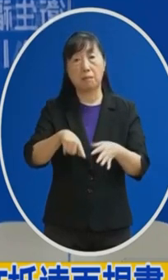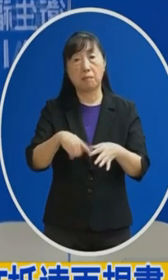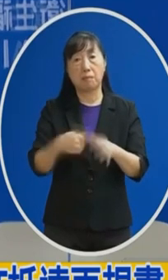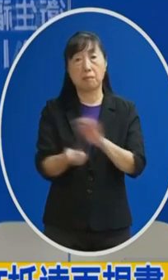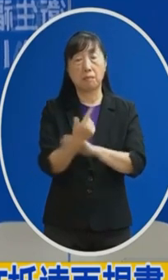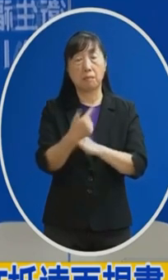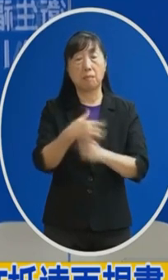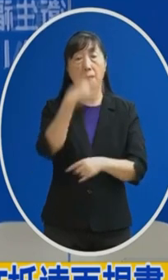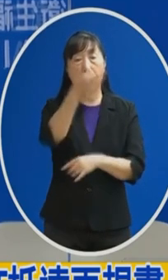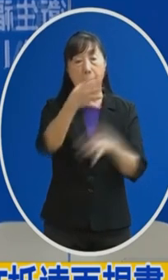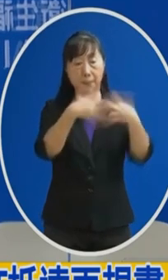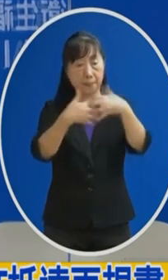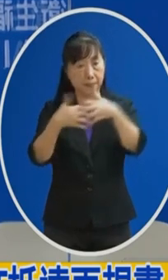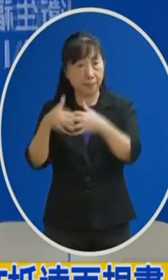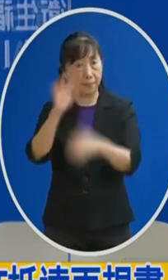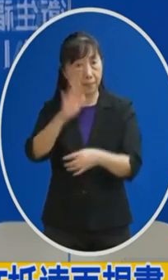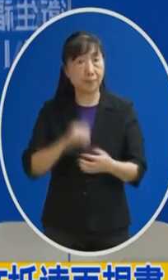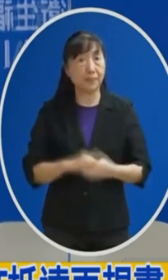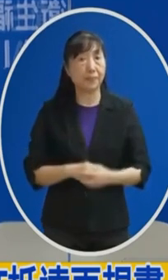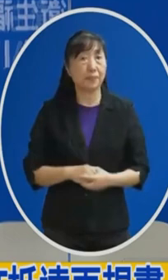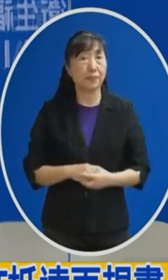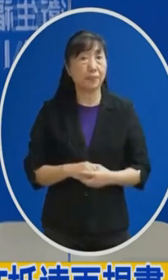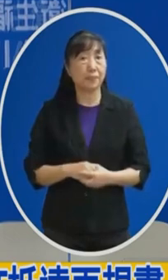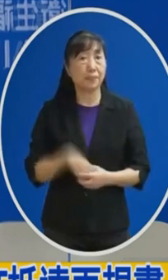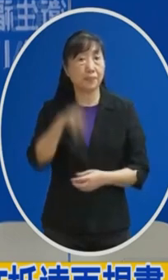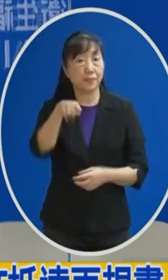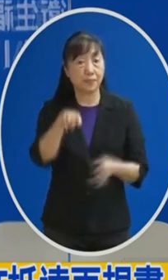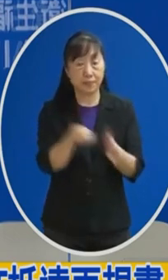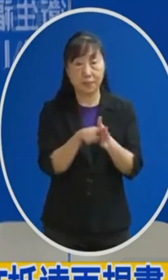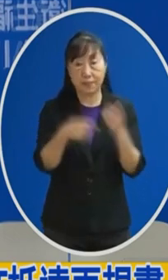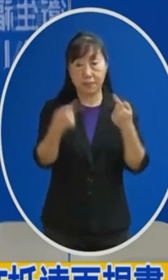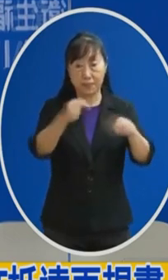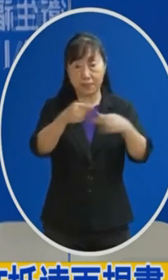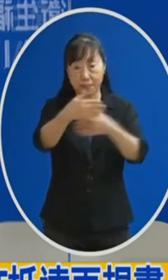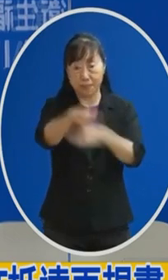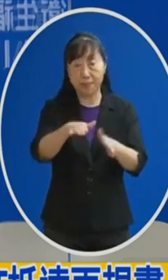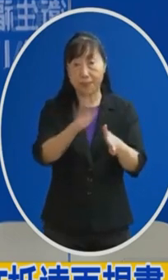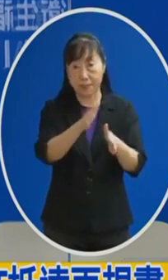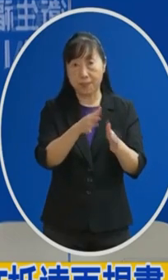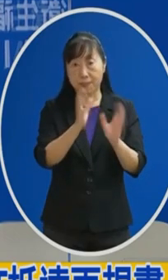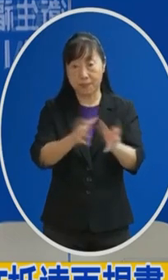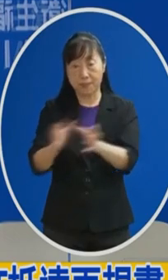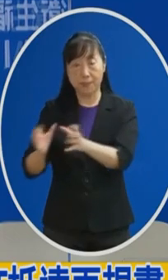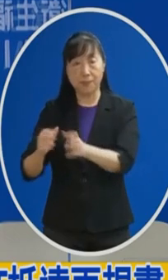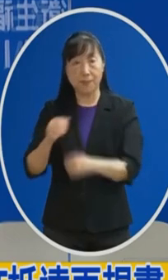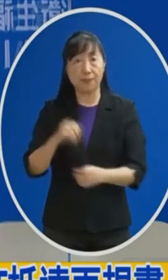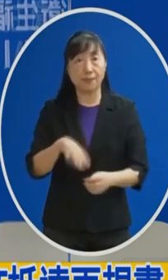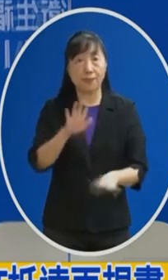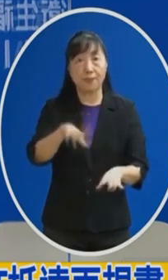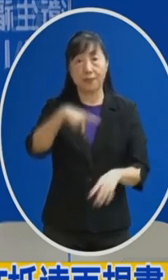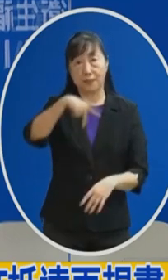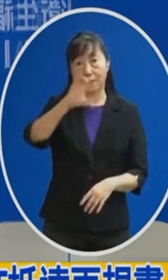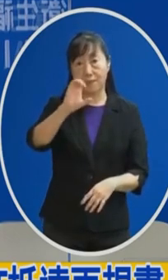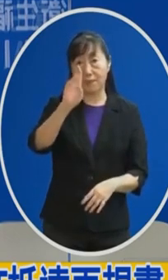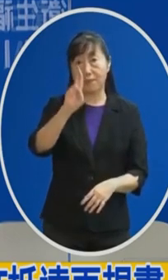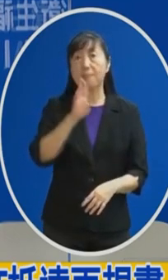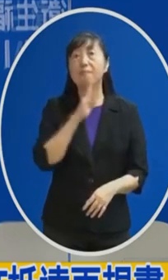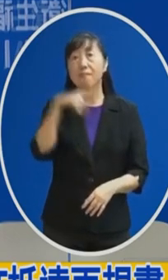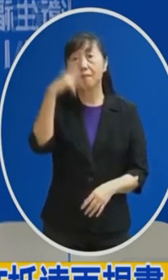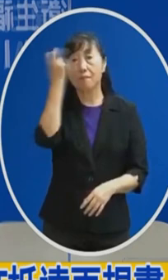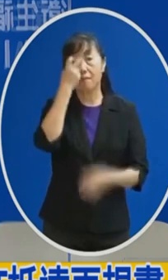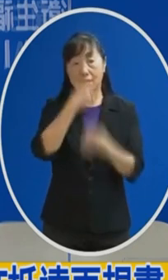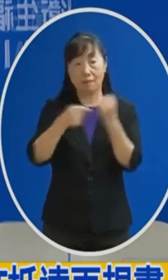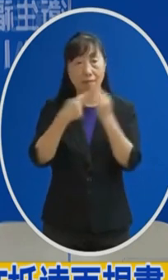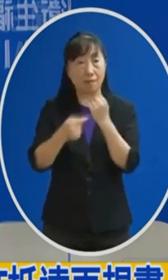的仪器的这些实验室哈，那。我们目前的 PCR 的检验量呢，是